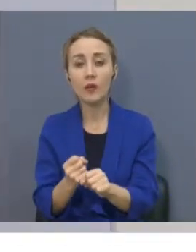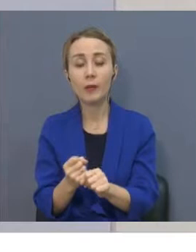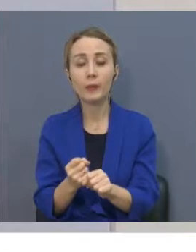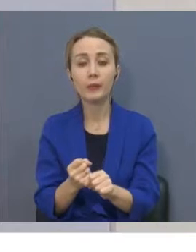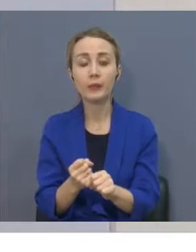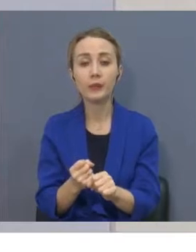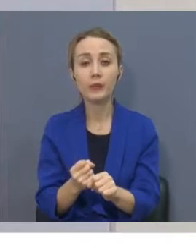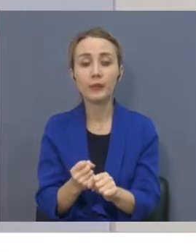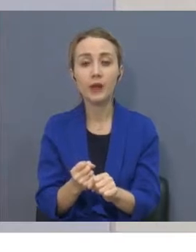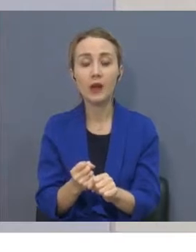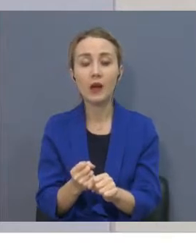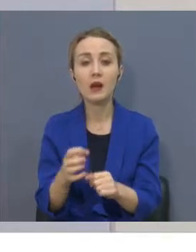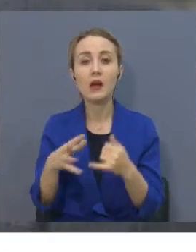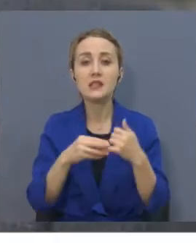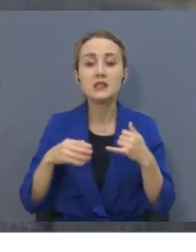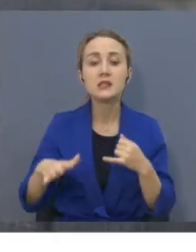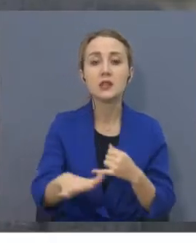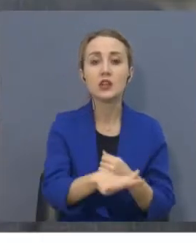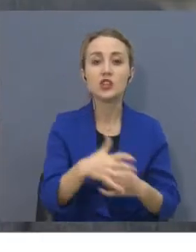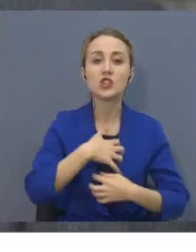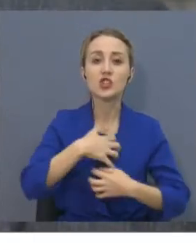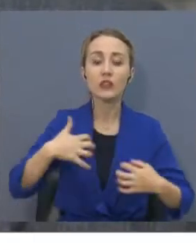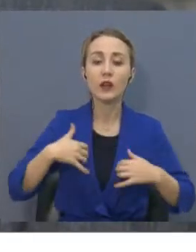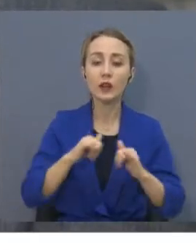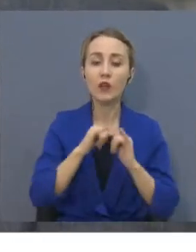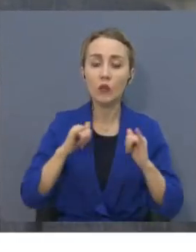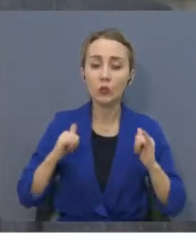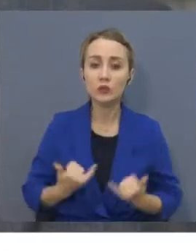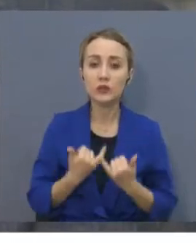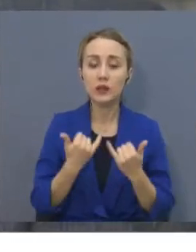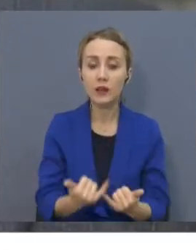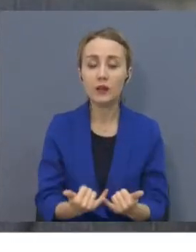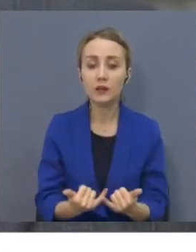агрегатов, почвообработки в животноводстве для